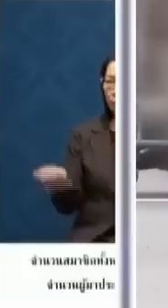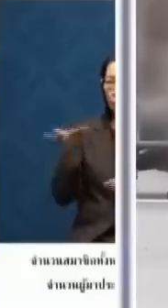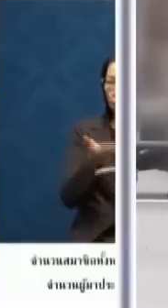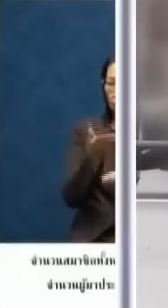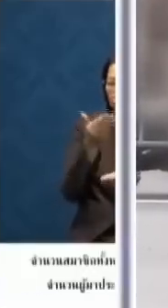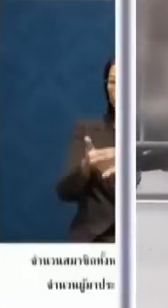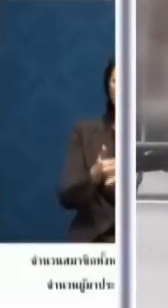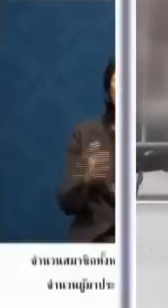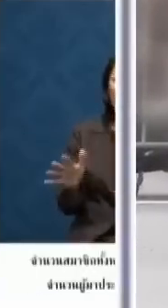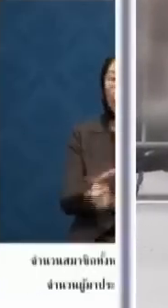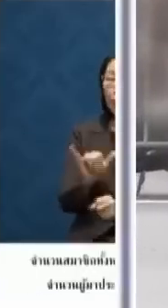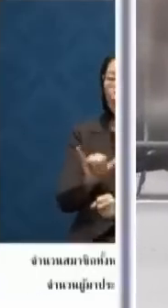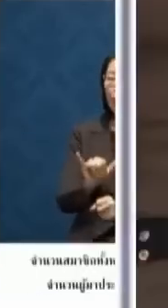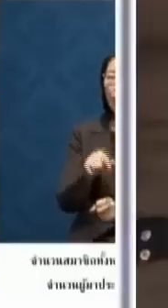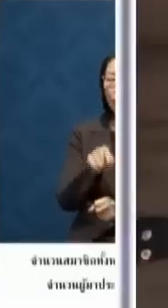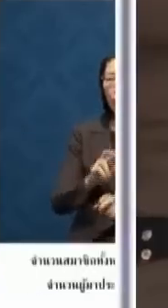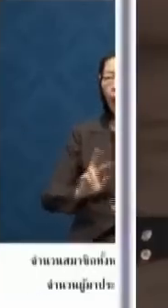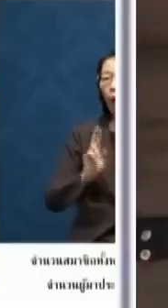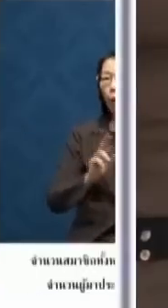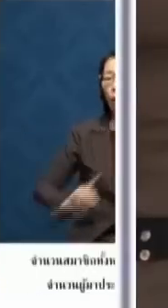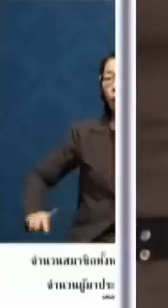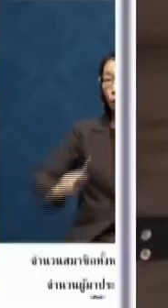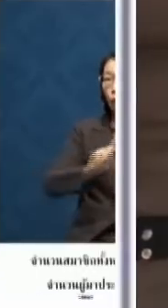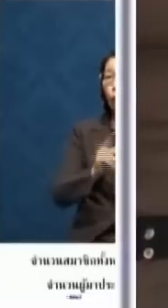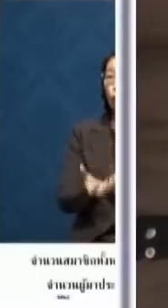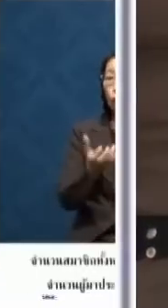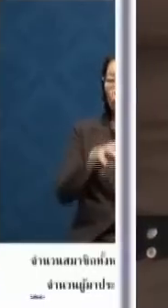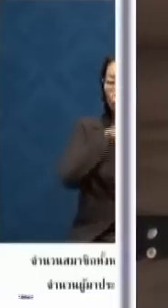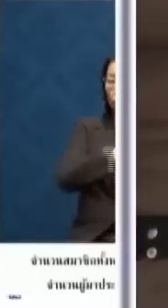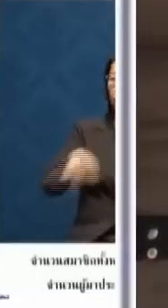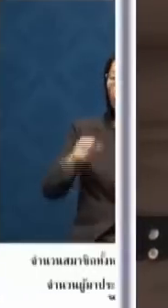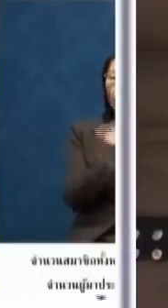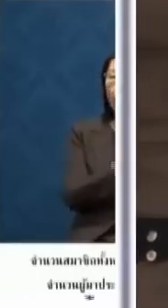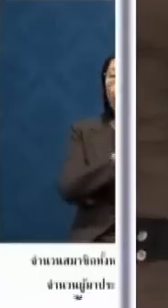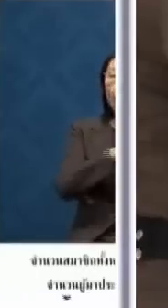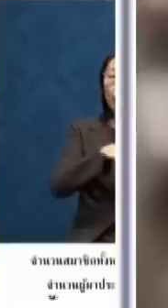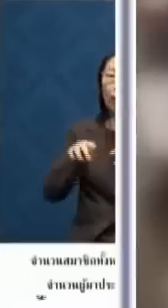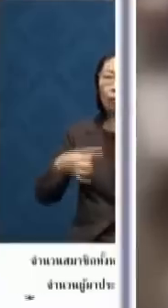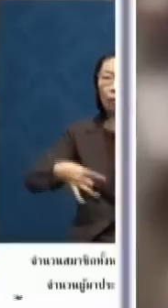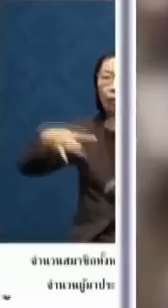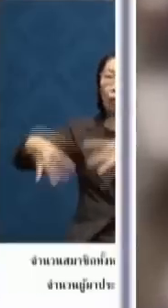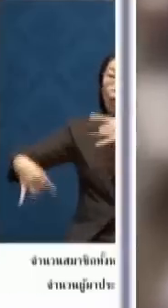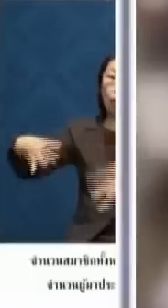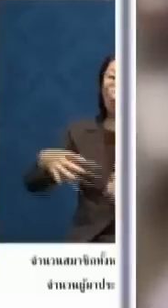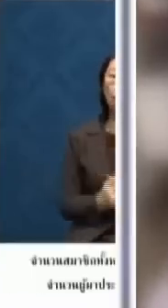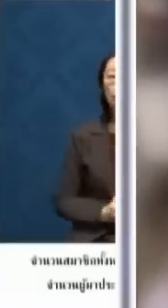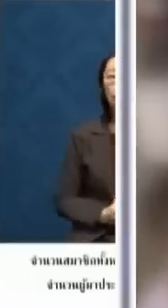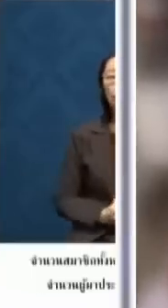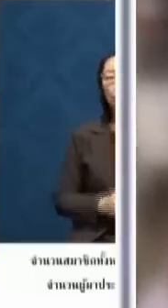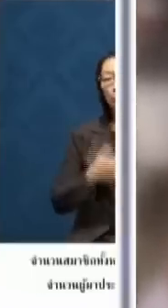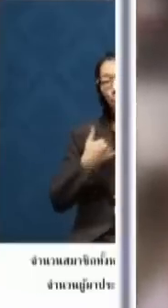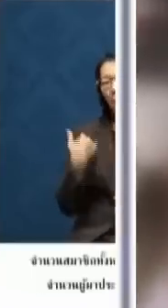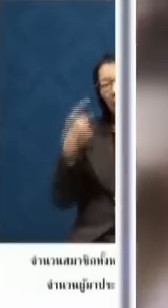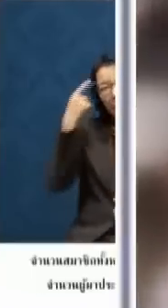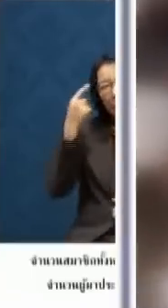ก็จะส่งผลให้หน่วยงานในกระบวนการยุติธรรมปฏิบัติแตกต่างกันไม่เป็นมาตรฐานเดียวกันเนื่องจากแต่ละหน่วยก็อาจจะตีความและปฏิบัติต่